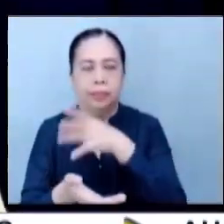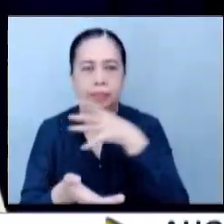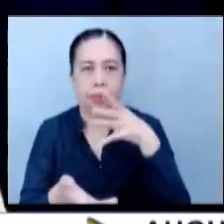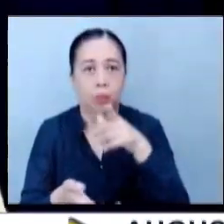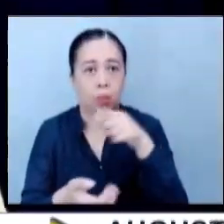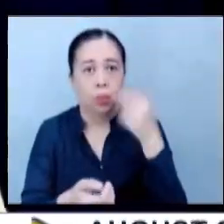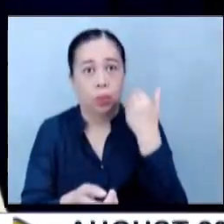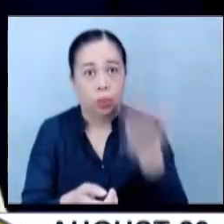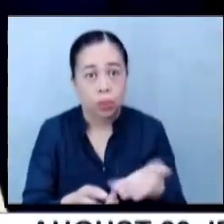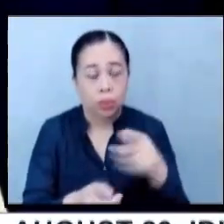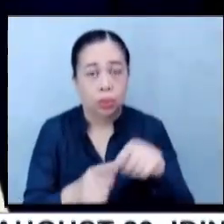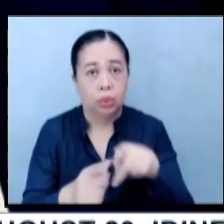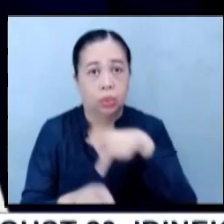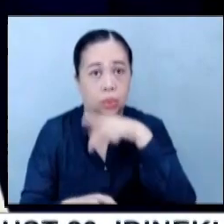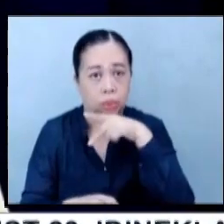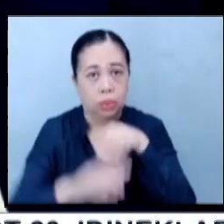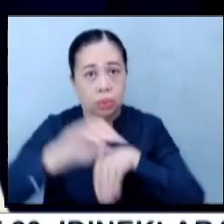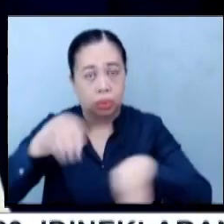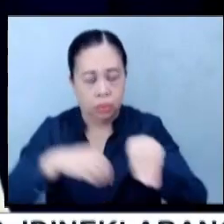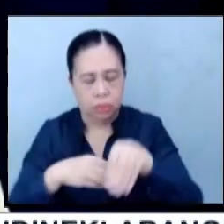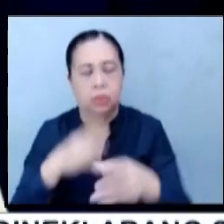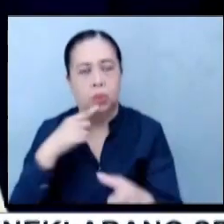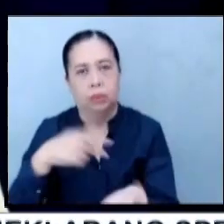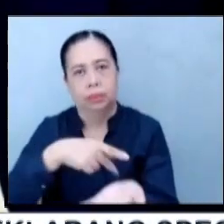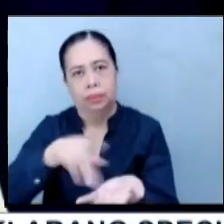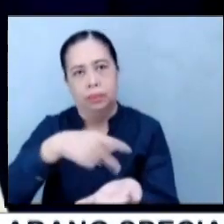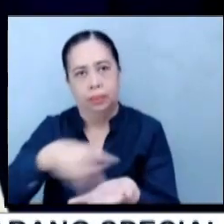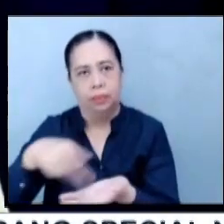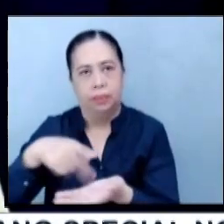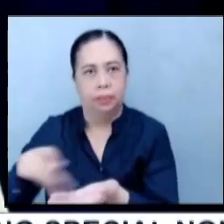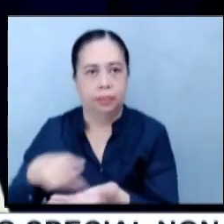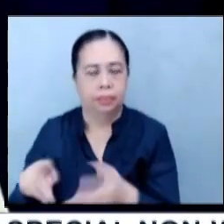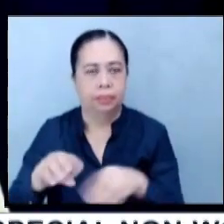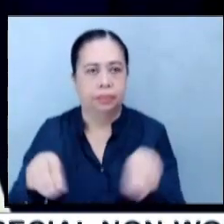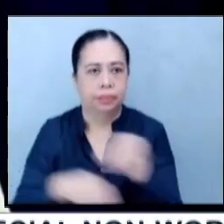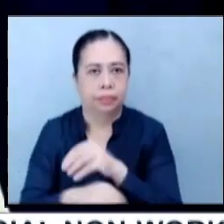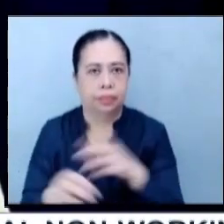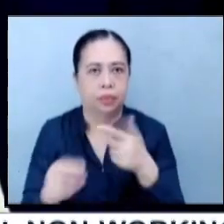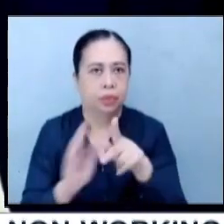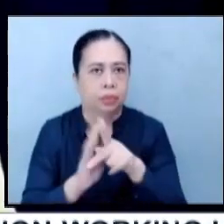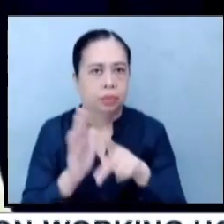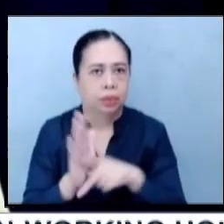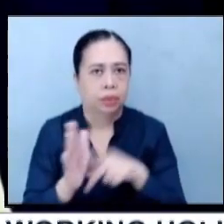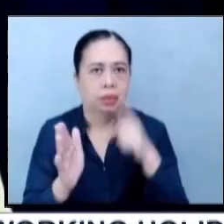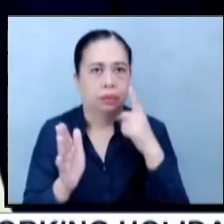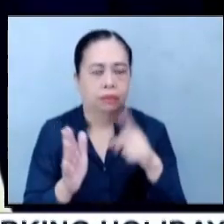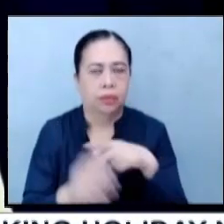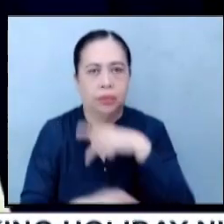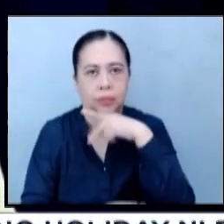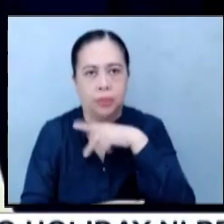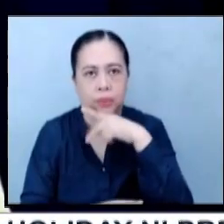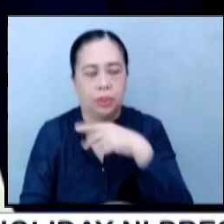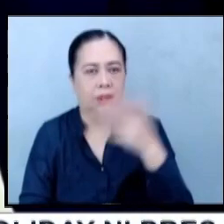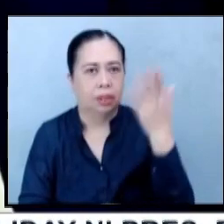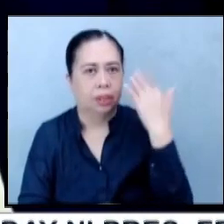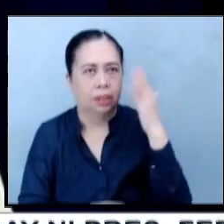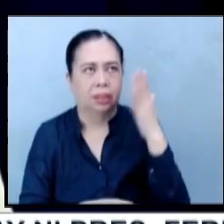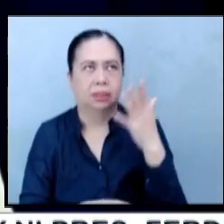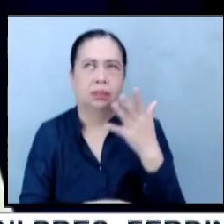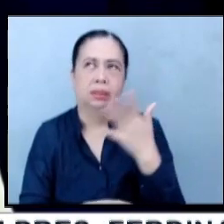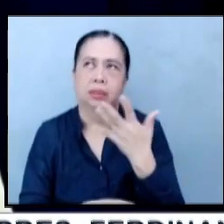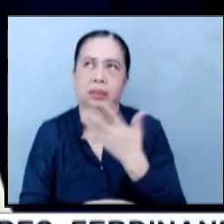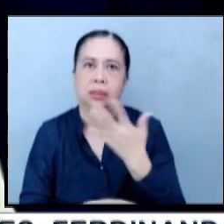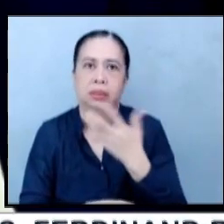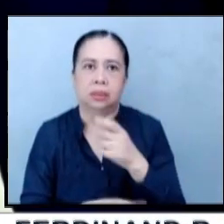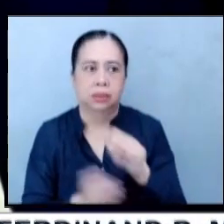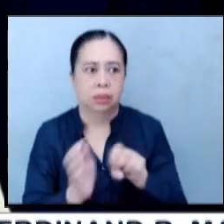tayong indemnification program na ginagawa rin, mag-finalize na namin yung policy for the pork. Dati kasi parang kung kamang kakatay